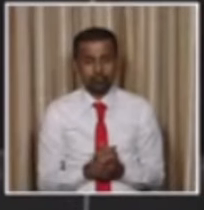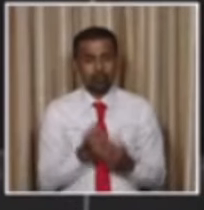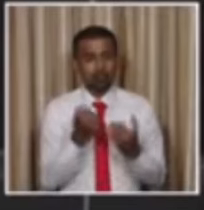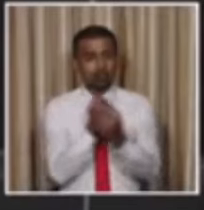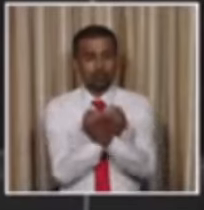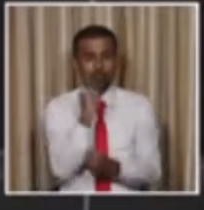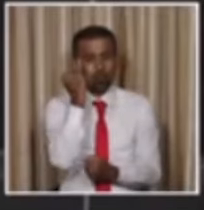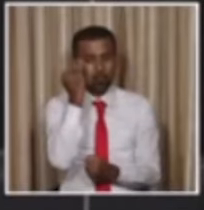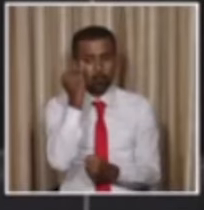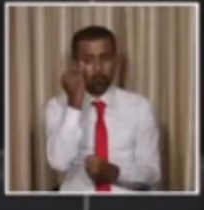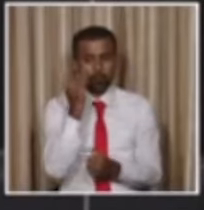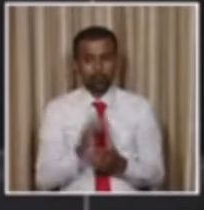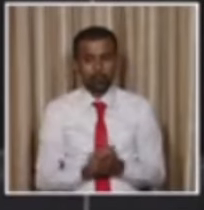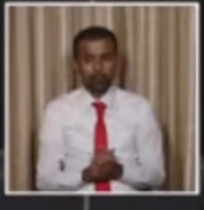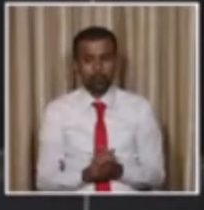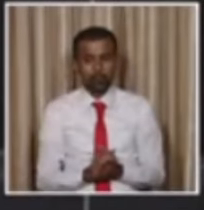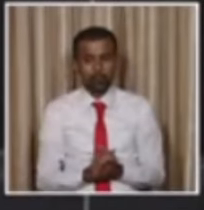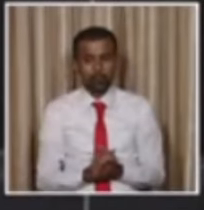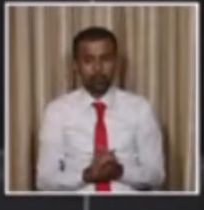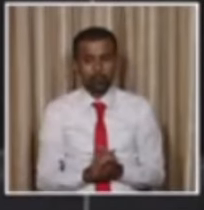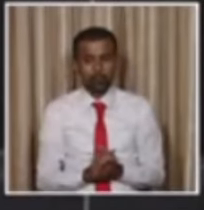පොලිස්පති පත්වීම සම්බන්ධව